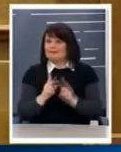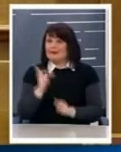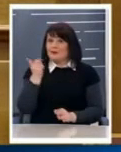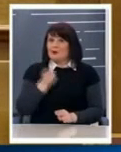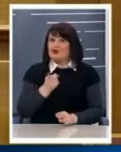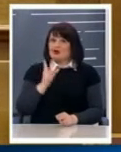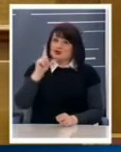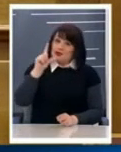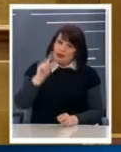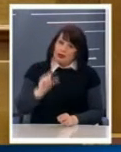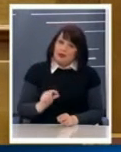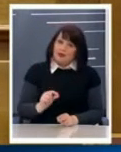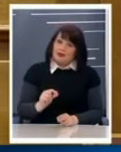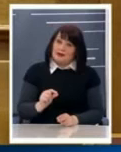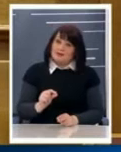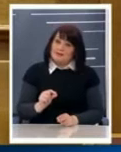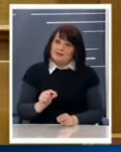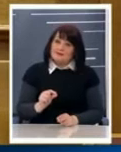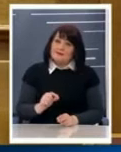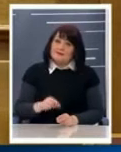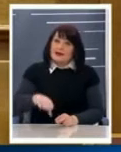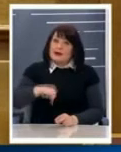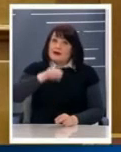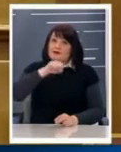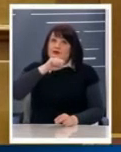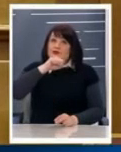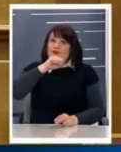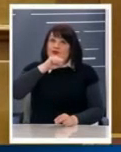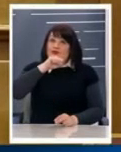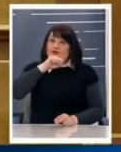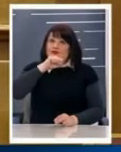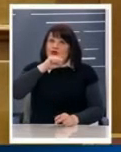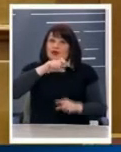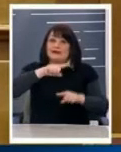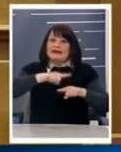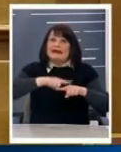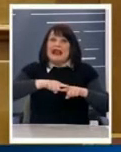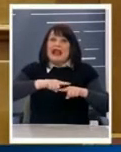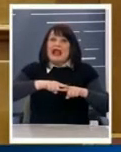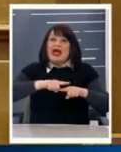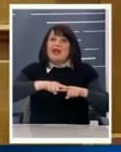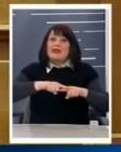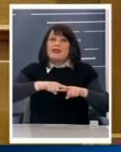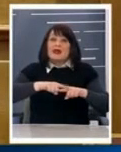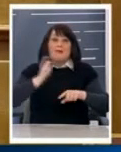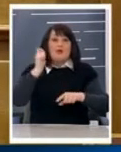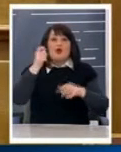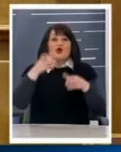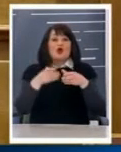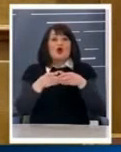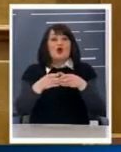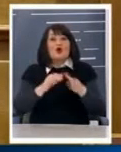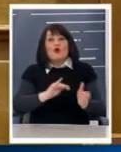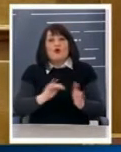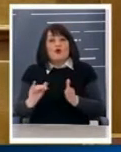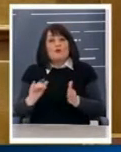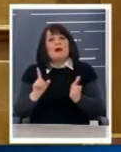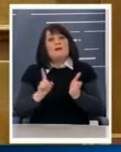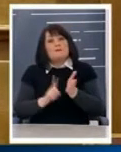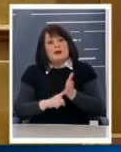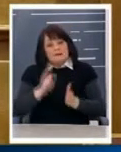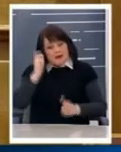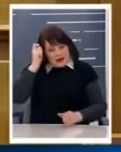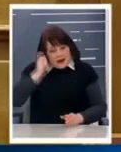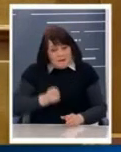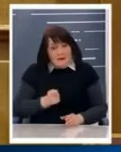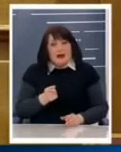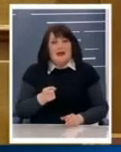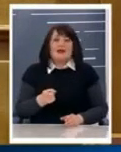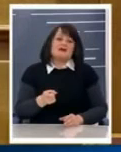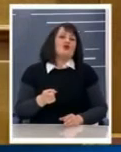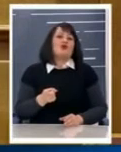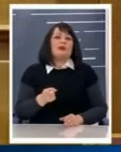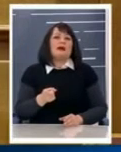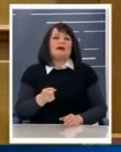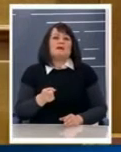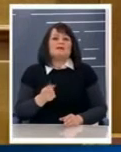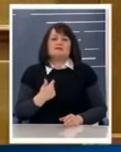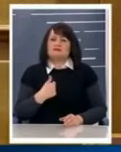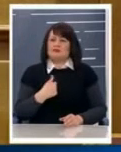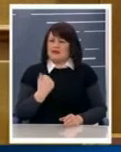Έβαλε την πατρίδα πάνω από το κόμμα ο Σαμαράς εκείνη τη στιγμή. Οφείλουμε να το ομολογήσουμε. Εγώ